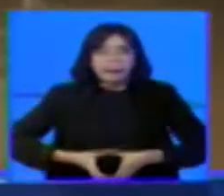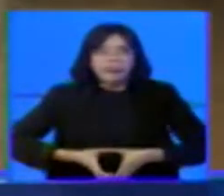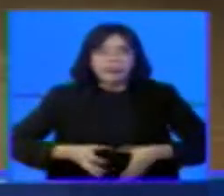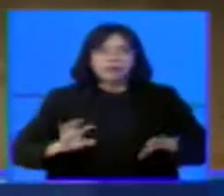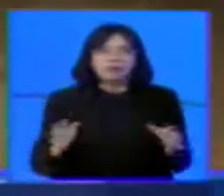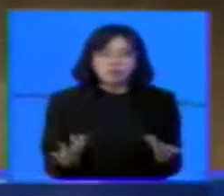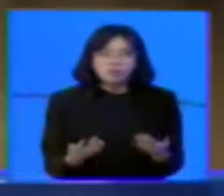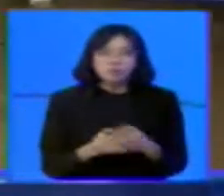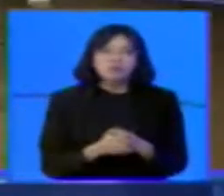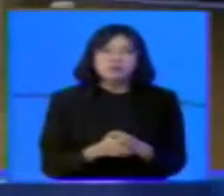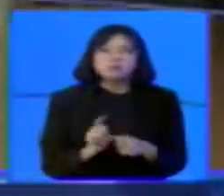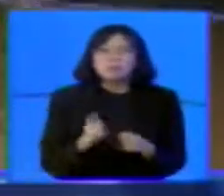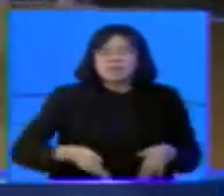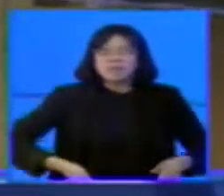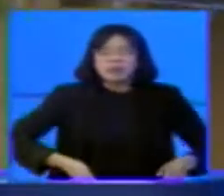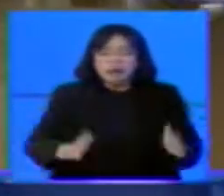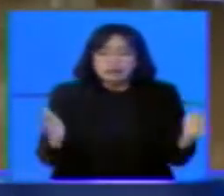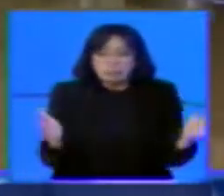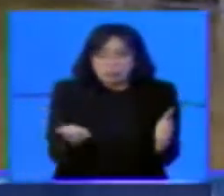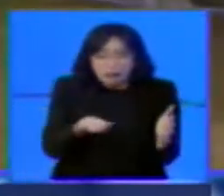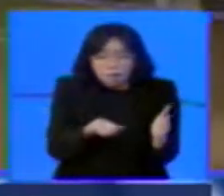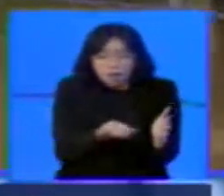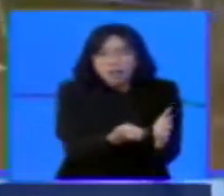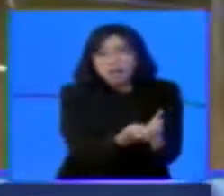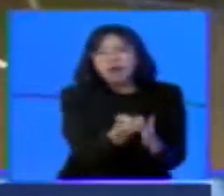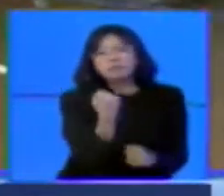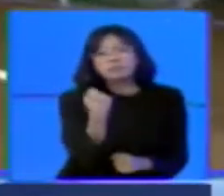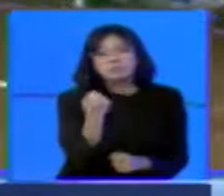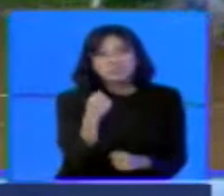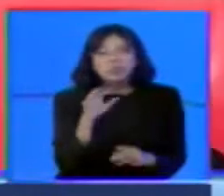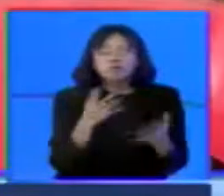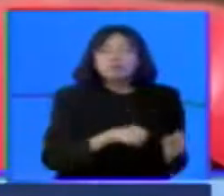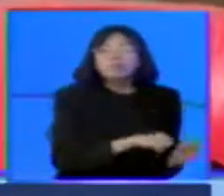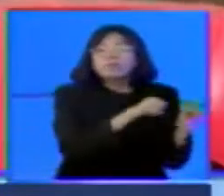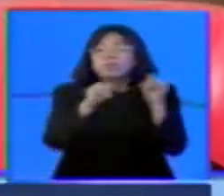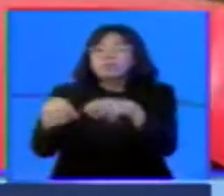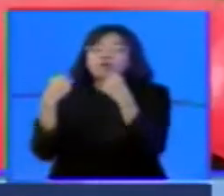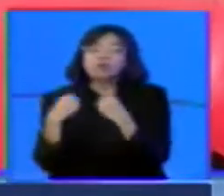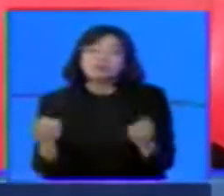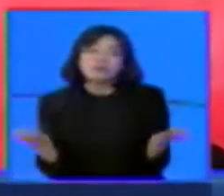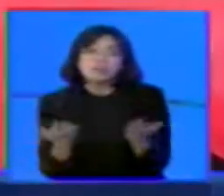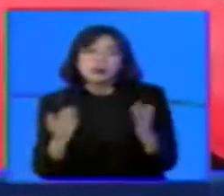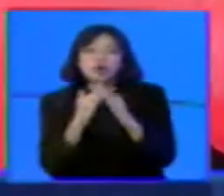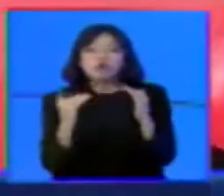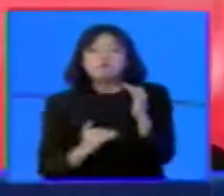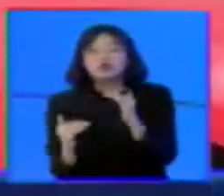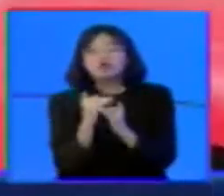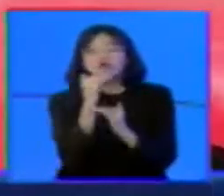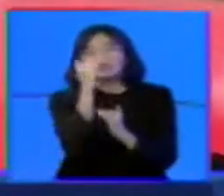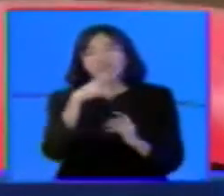di rumah Ibu sempit gangnya. Baik, dan untuk saat ini Ibu diungsikan di mana Ibu? Di rumah susun karet